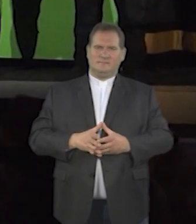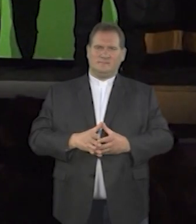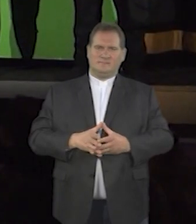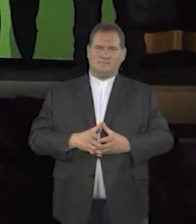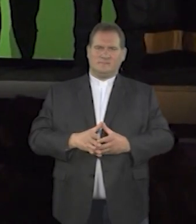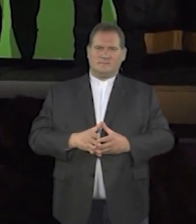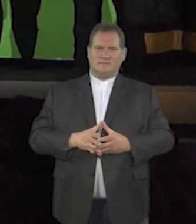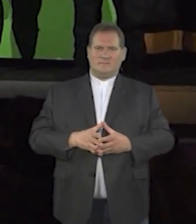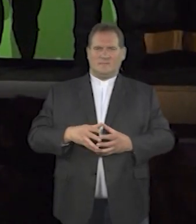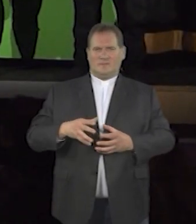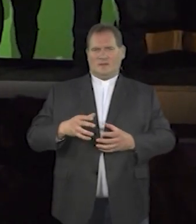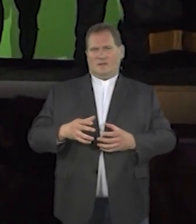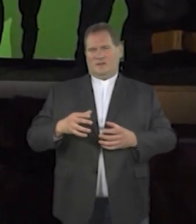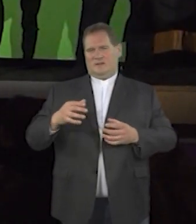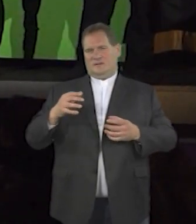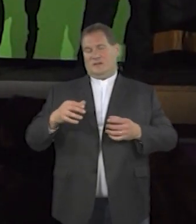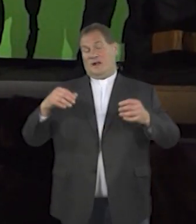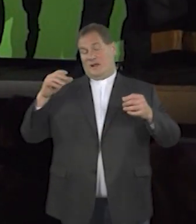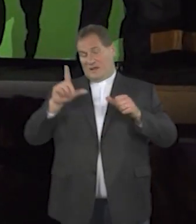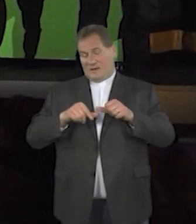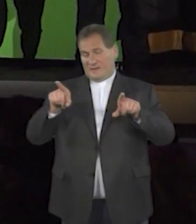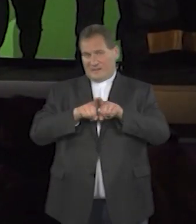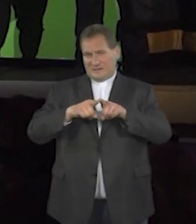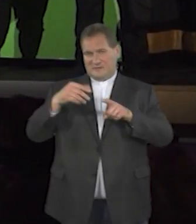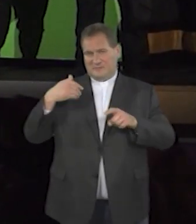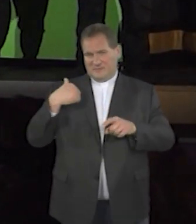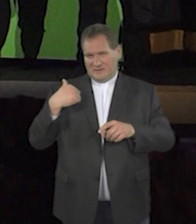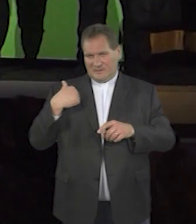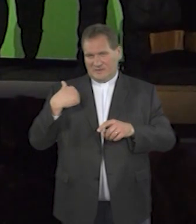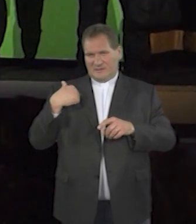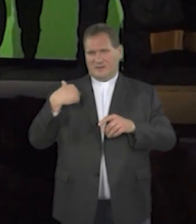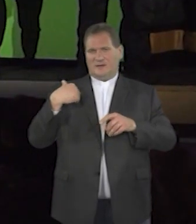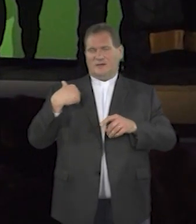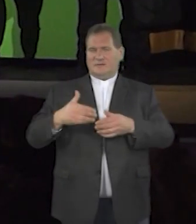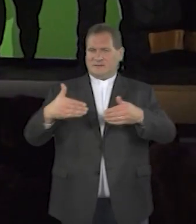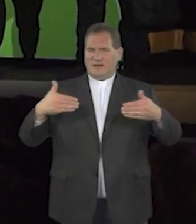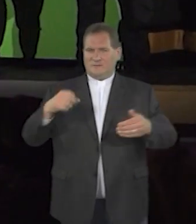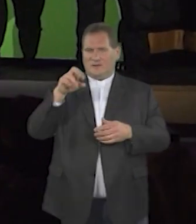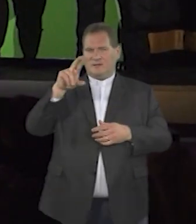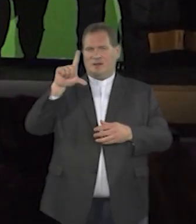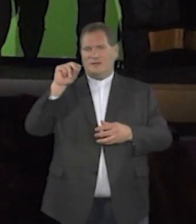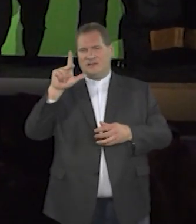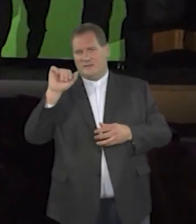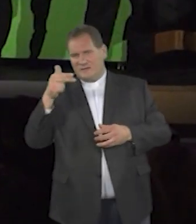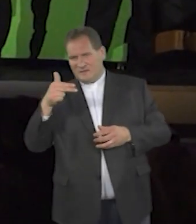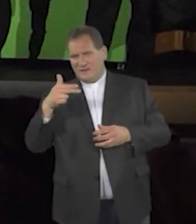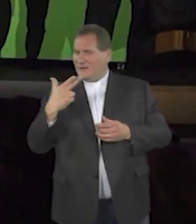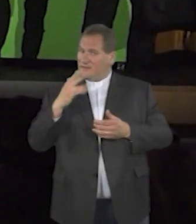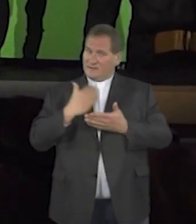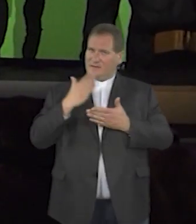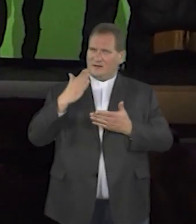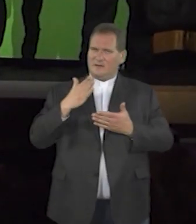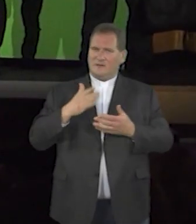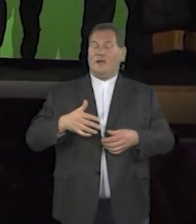Proszę Państwa, głosu kiblankom użyczyli nasi koledzy z Teatru Alarka Wleki, między innymi, ale nie tylko, również, no może ja po